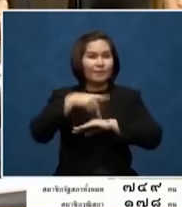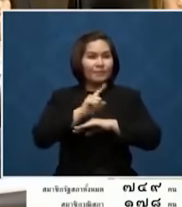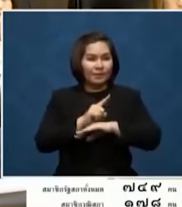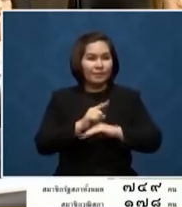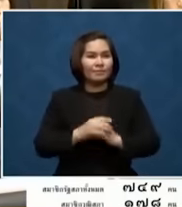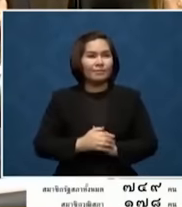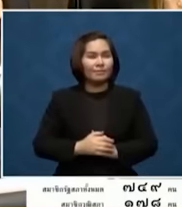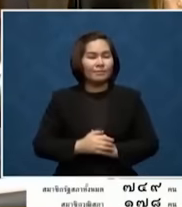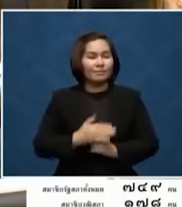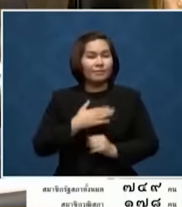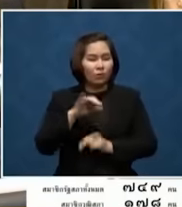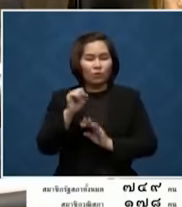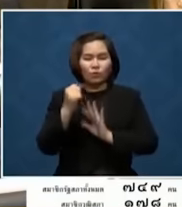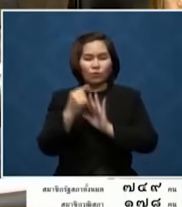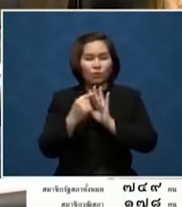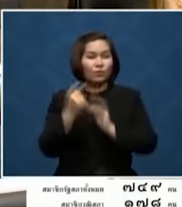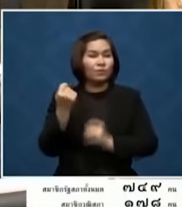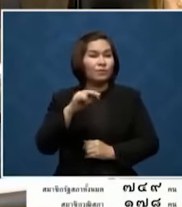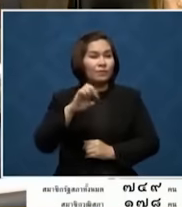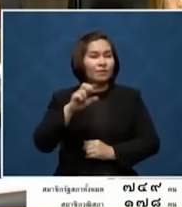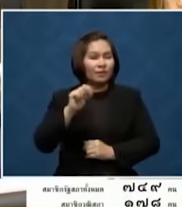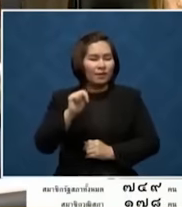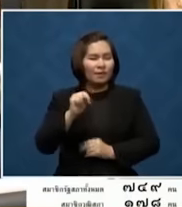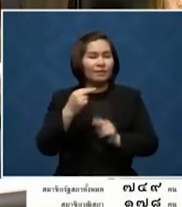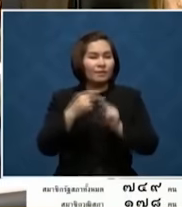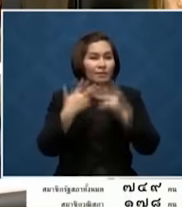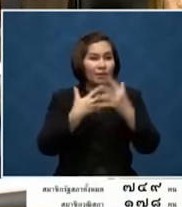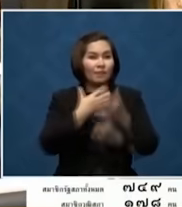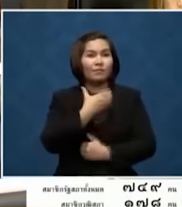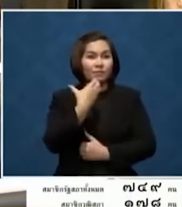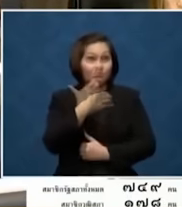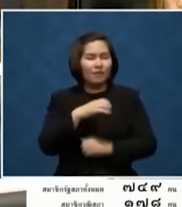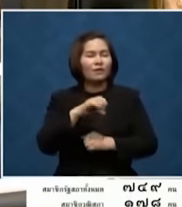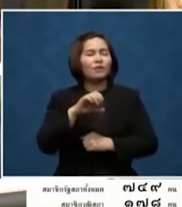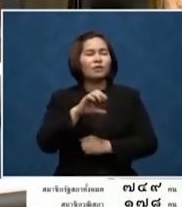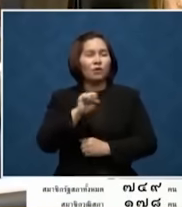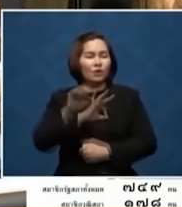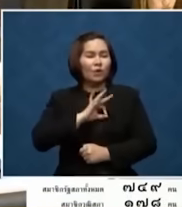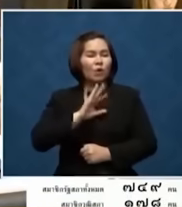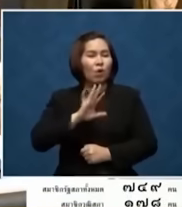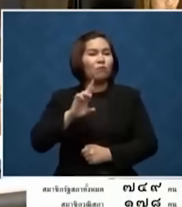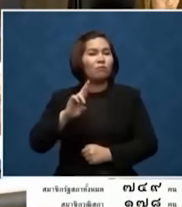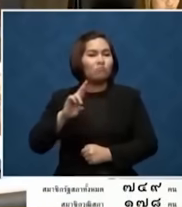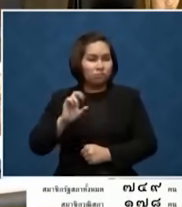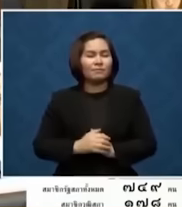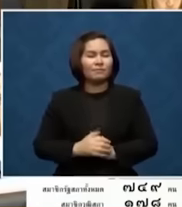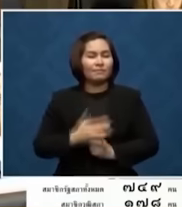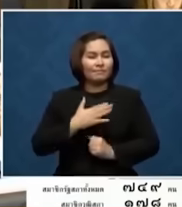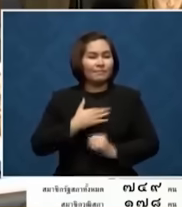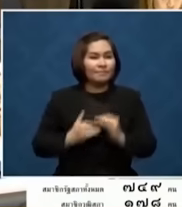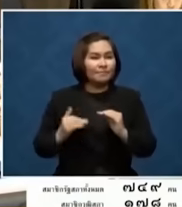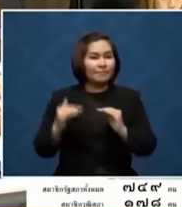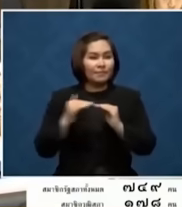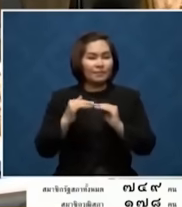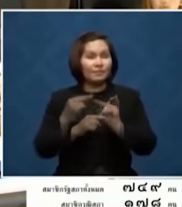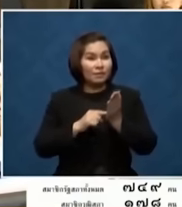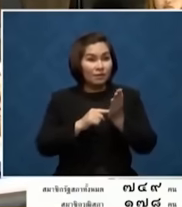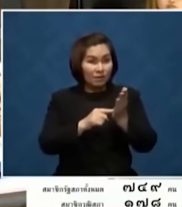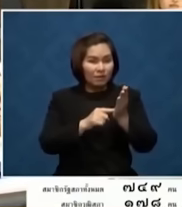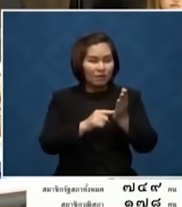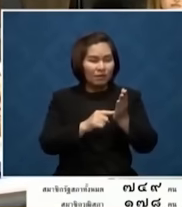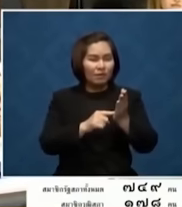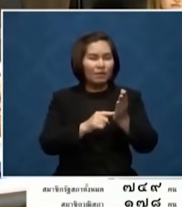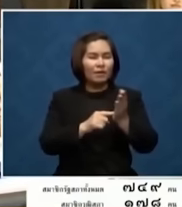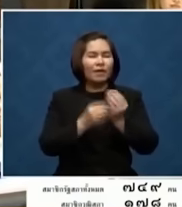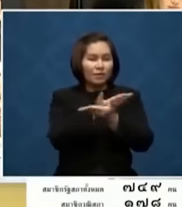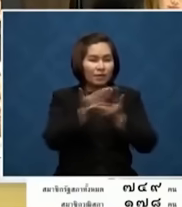ให้คุณสุทินคลังแสงเสนอชื่อคุณพิธาเป็นนายกเสร็จแล้วนะครับมีผู้รับรองถูกต้องคุณอัครเดชวงพิทักษ์โร